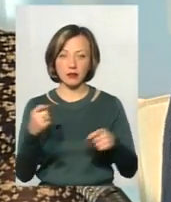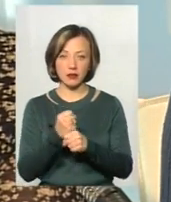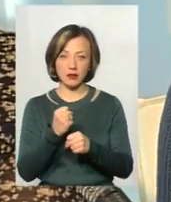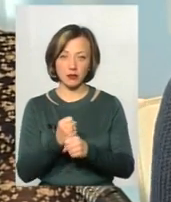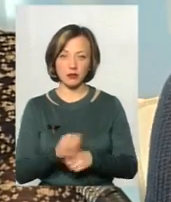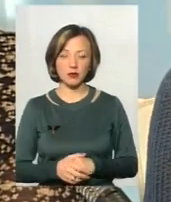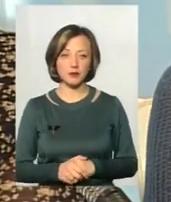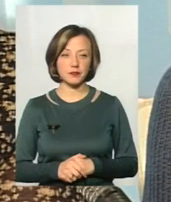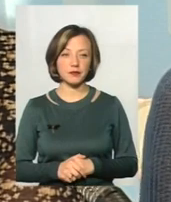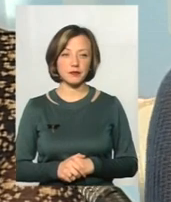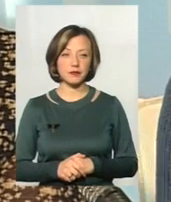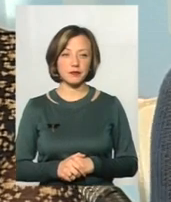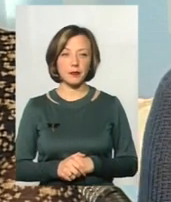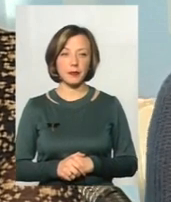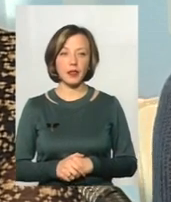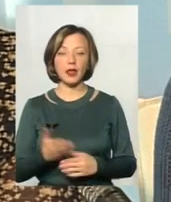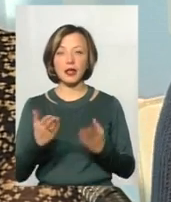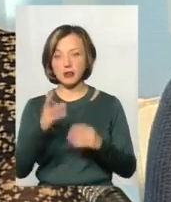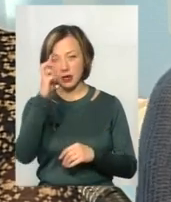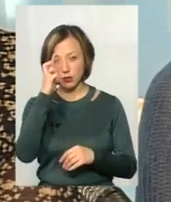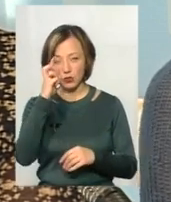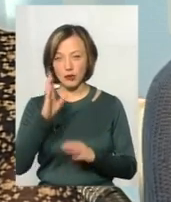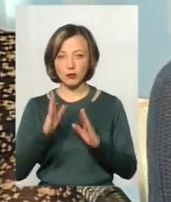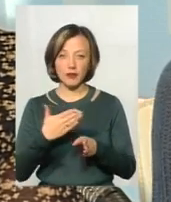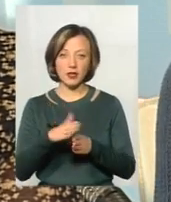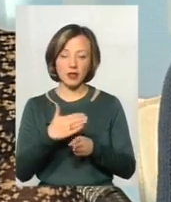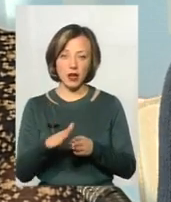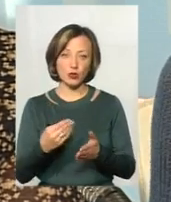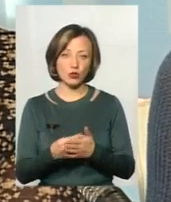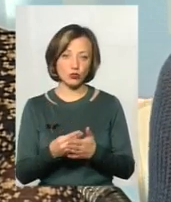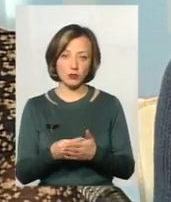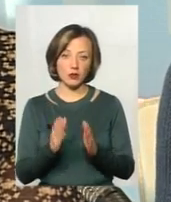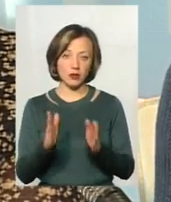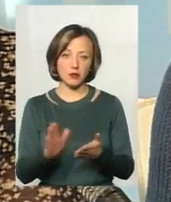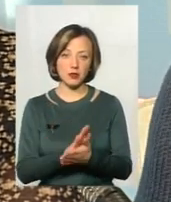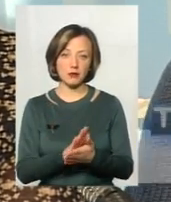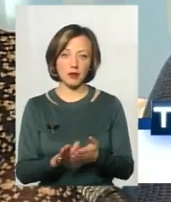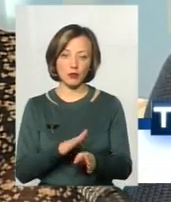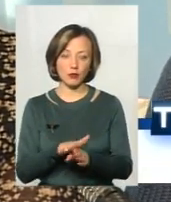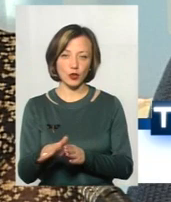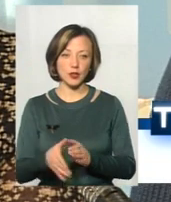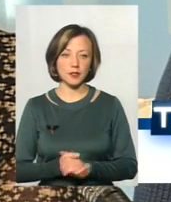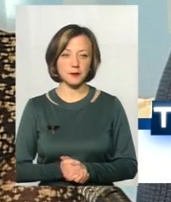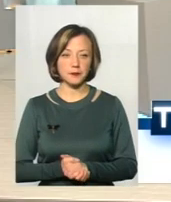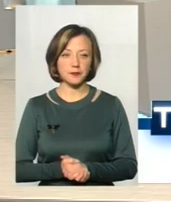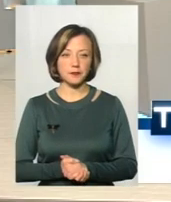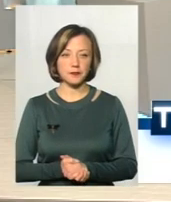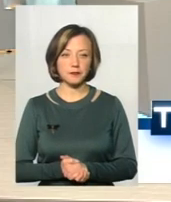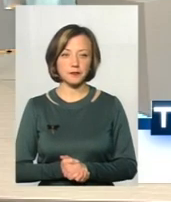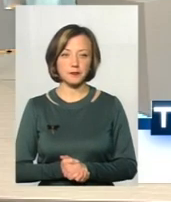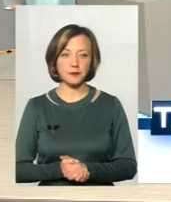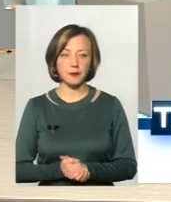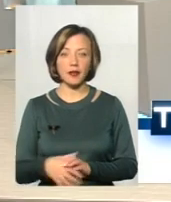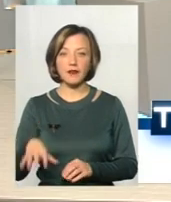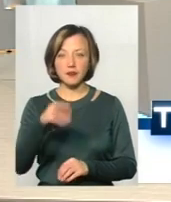ну, воспроизводят. Если государство, ну, будет выделять эту сумму, тогда это будет бесплатно полностью. Ну, вот во